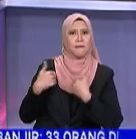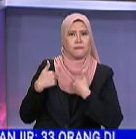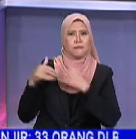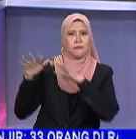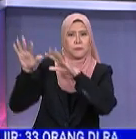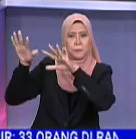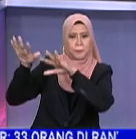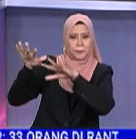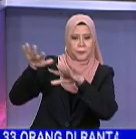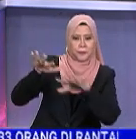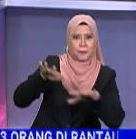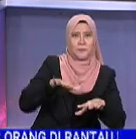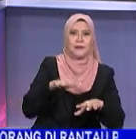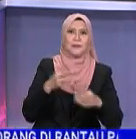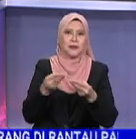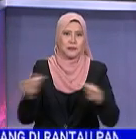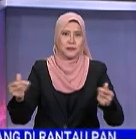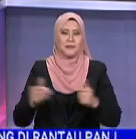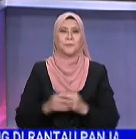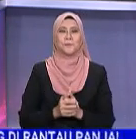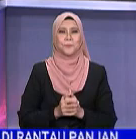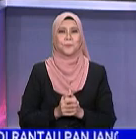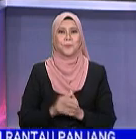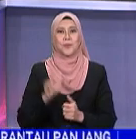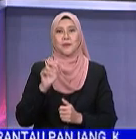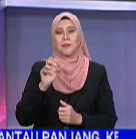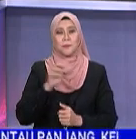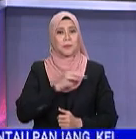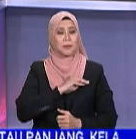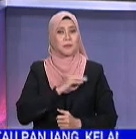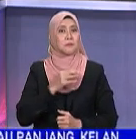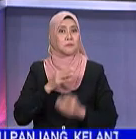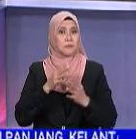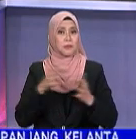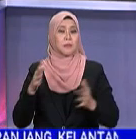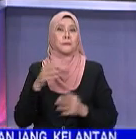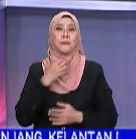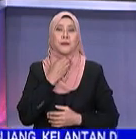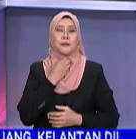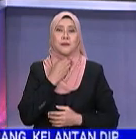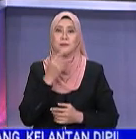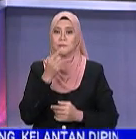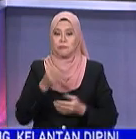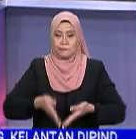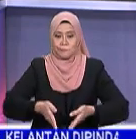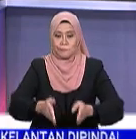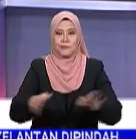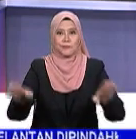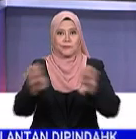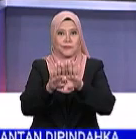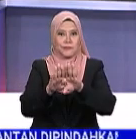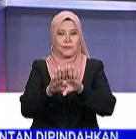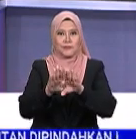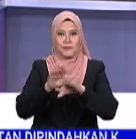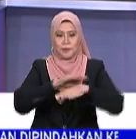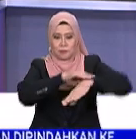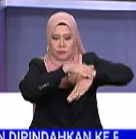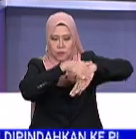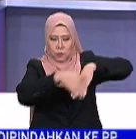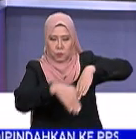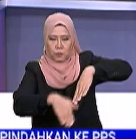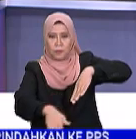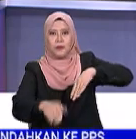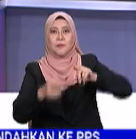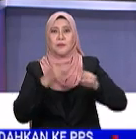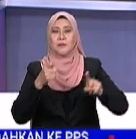pergerakan tanah menteri d'safira dtsearch Muhammad berkaca dan wanita masih ditutup bagi memberikan cawangan culun daripada